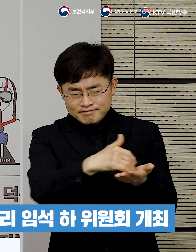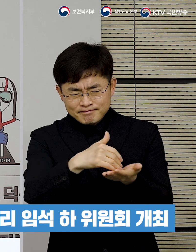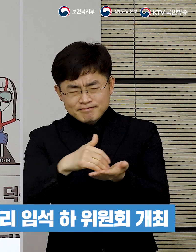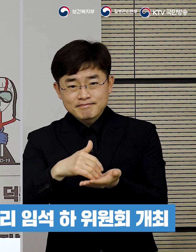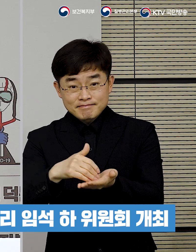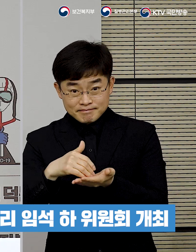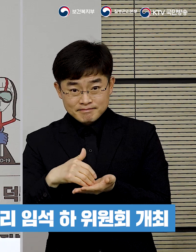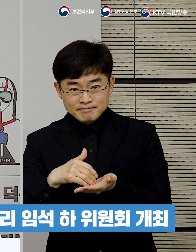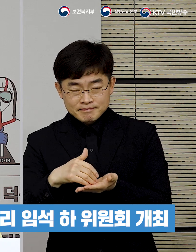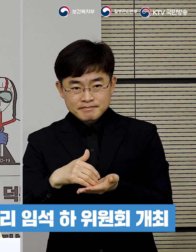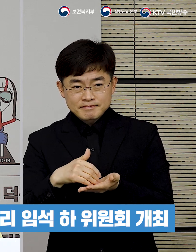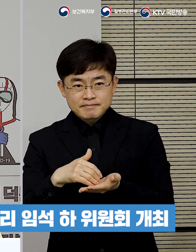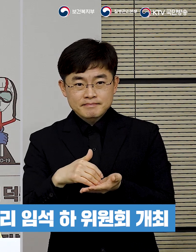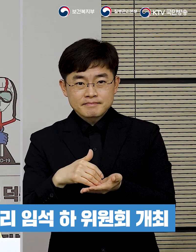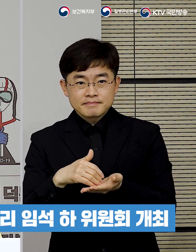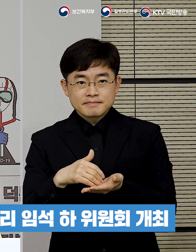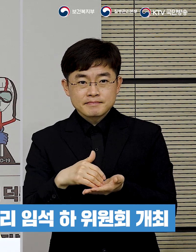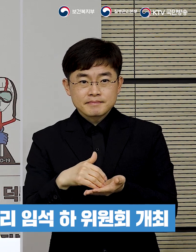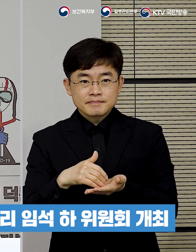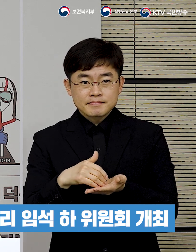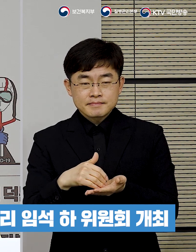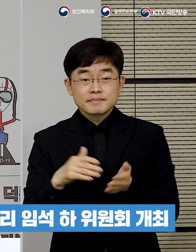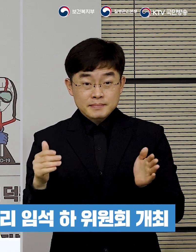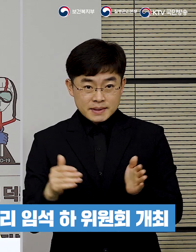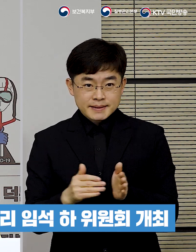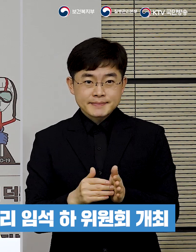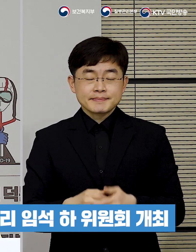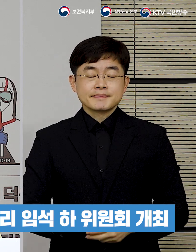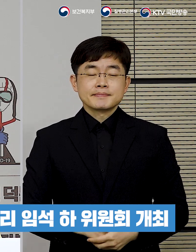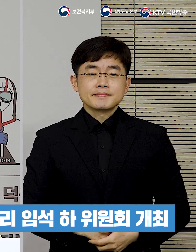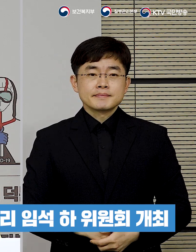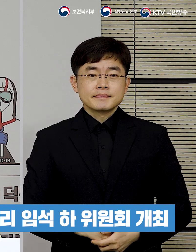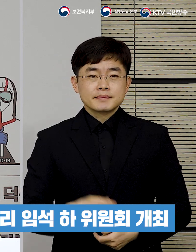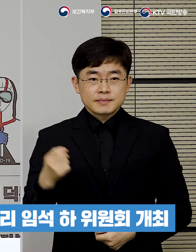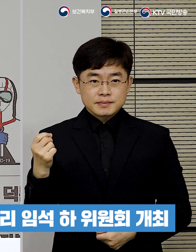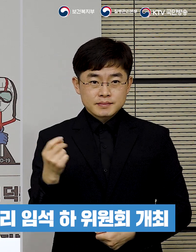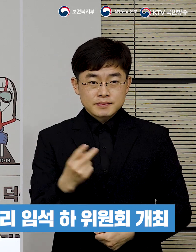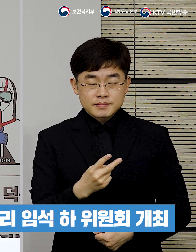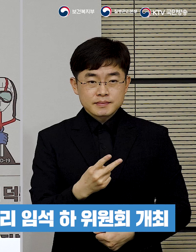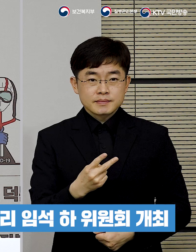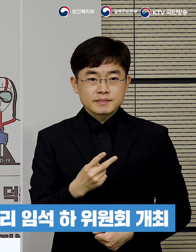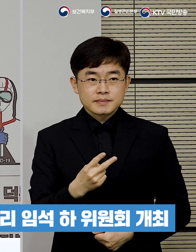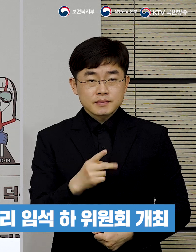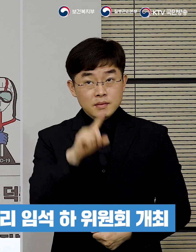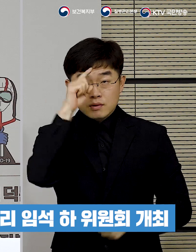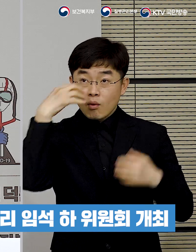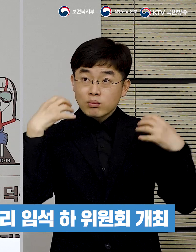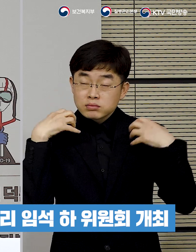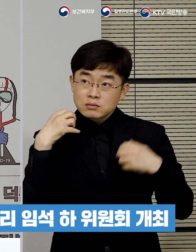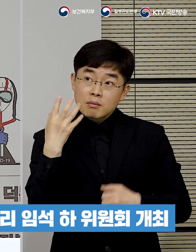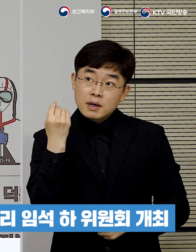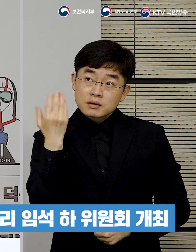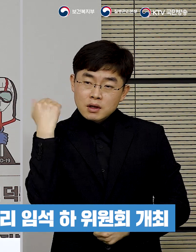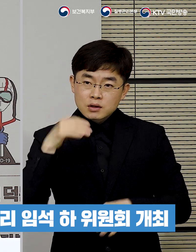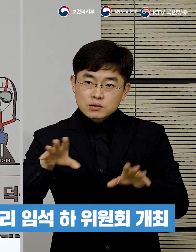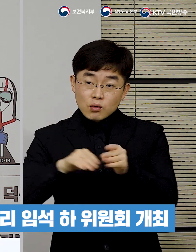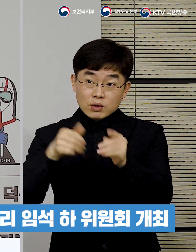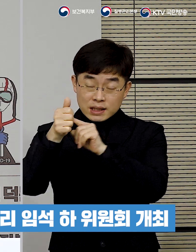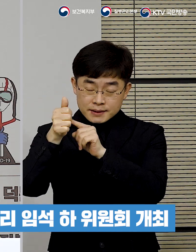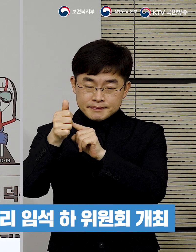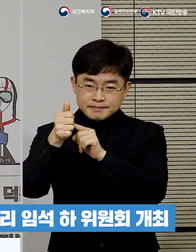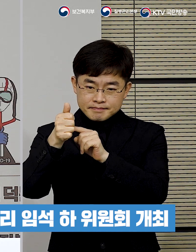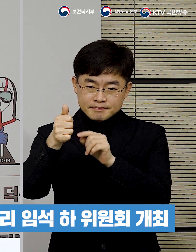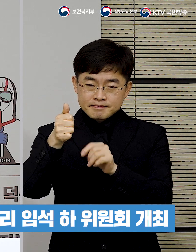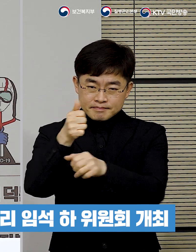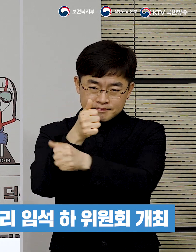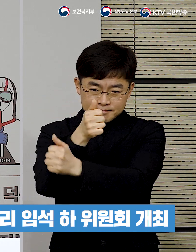이러한 생활 속 거리두기 지침에 대한 의견 수렴을 진행을 해왔고, 정부 차원에서도